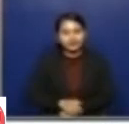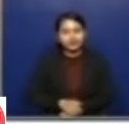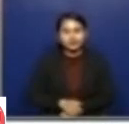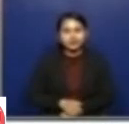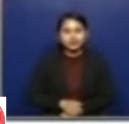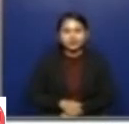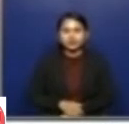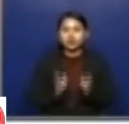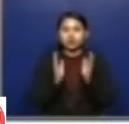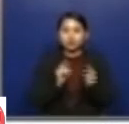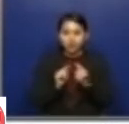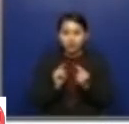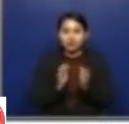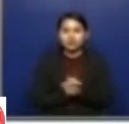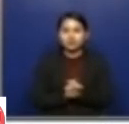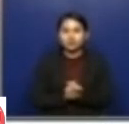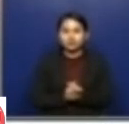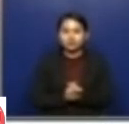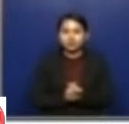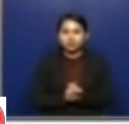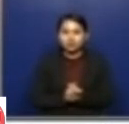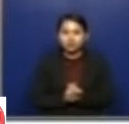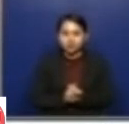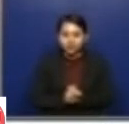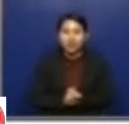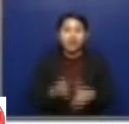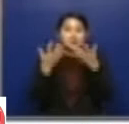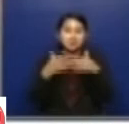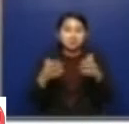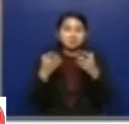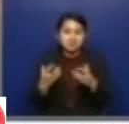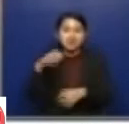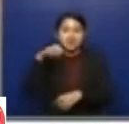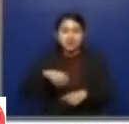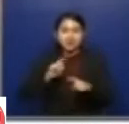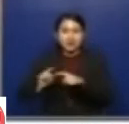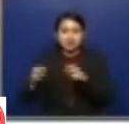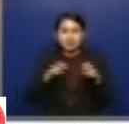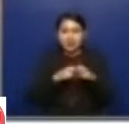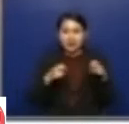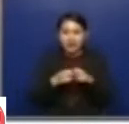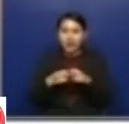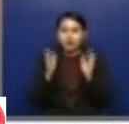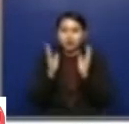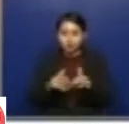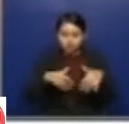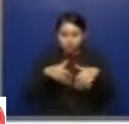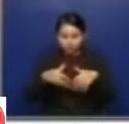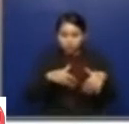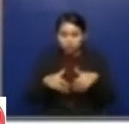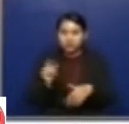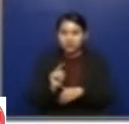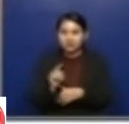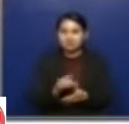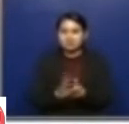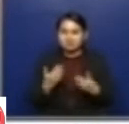เข้าไปของเหมืองแร่ในพื้นที่ต่างๆที่นำไปสู่ความขัดแย้งภายในชุมชนทำให้เกิด